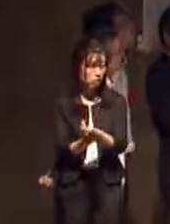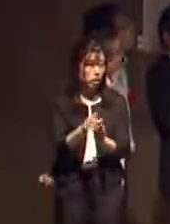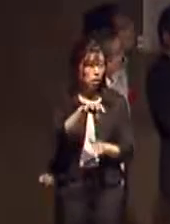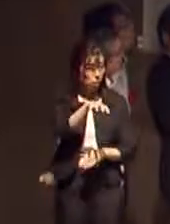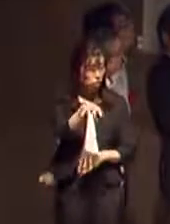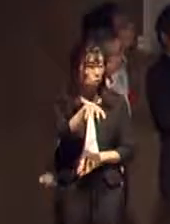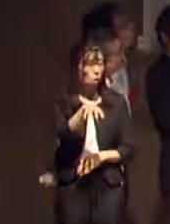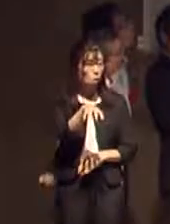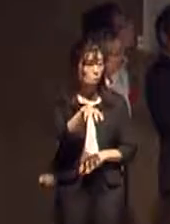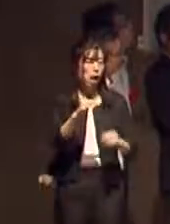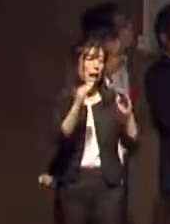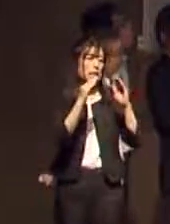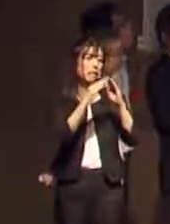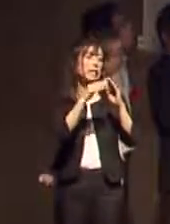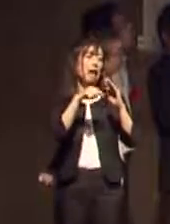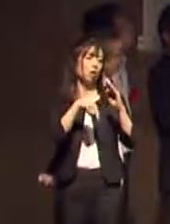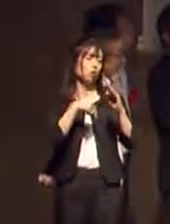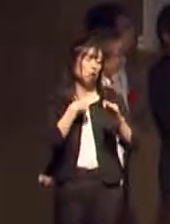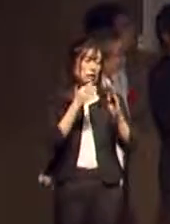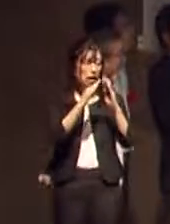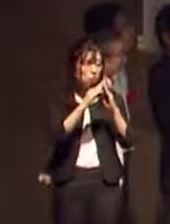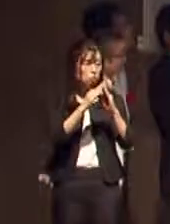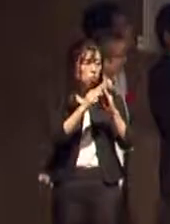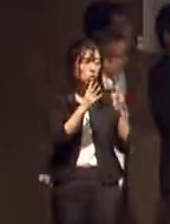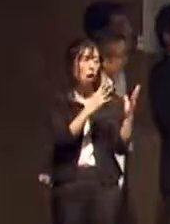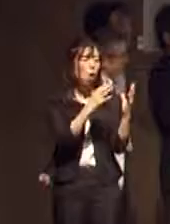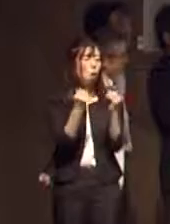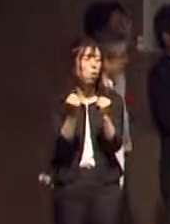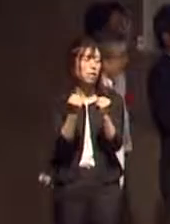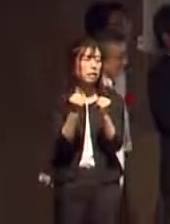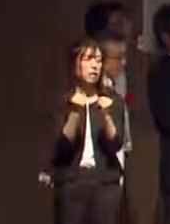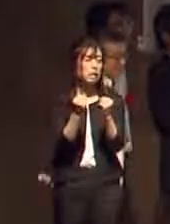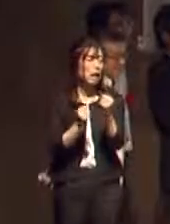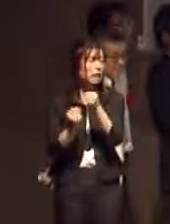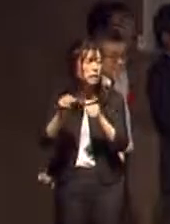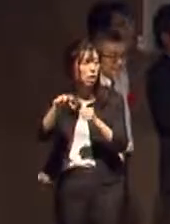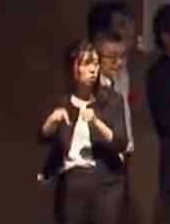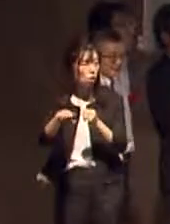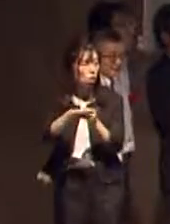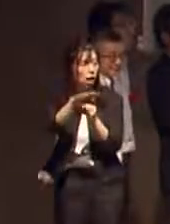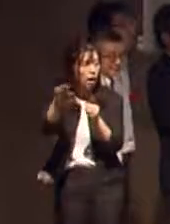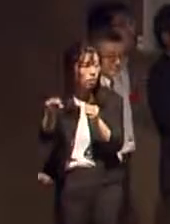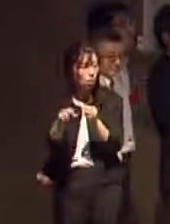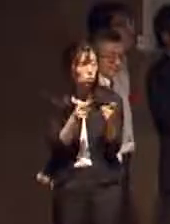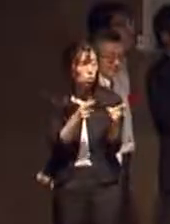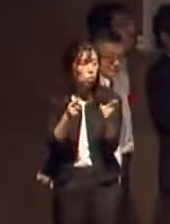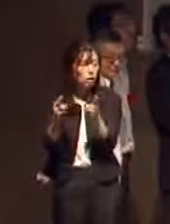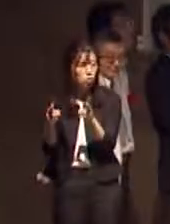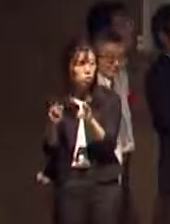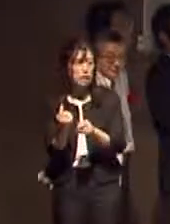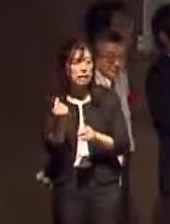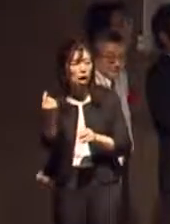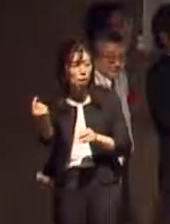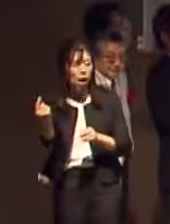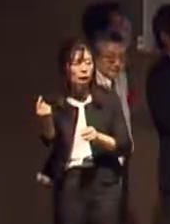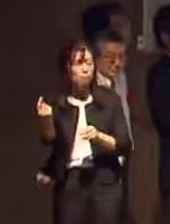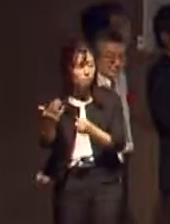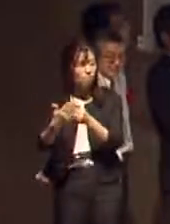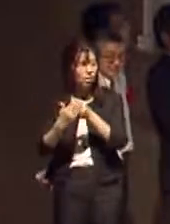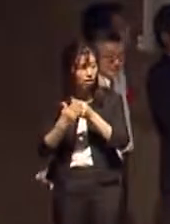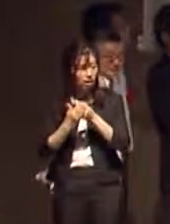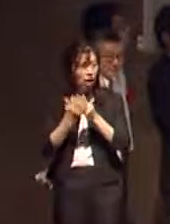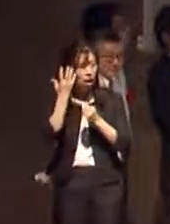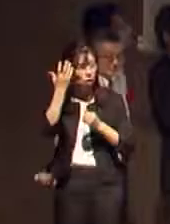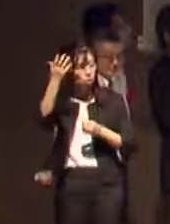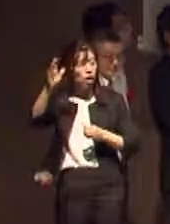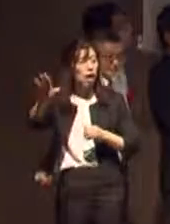はご自宅が多いんです。ですから避難所のように環境が整ったところに行けば助かった可能性はかなりあります。そこ